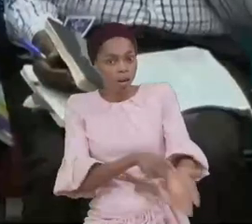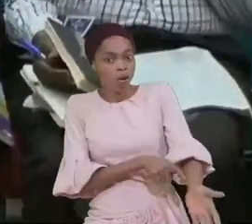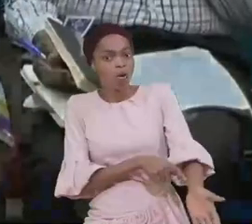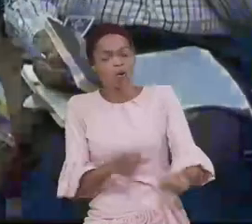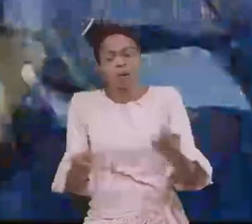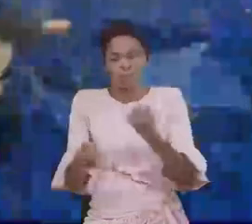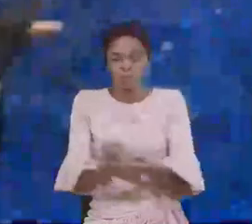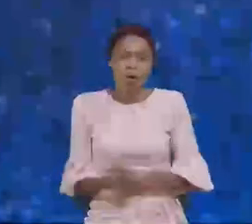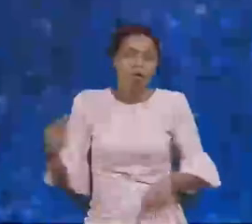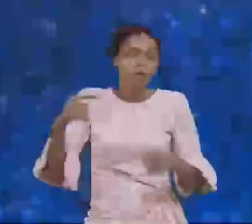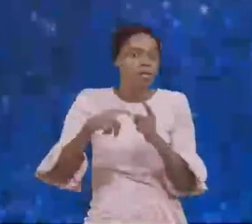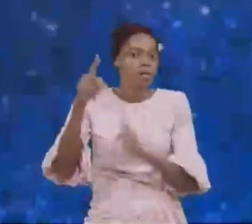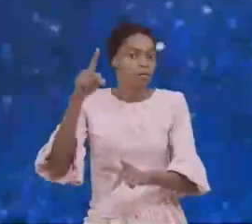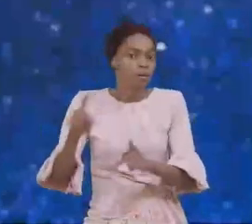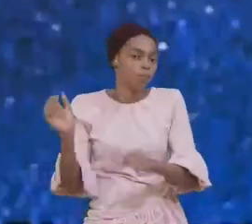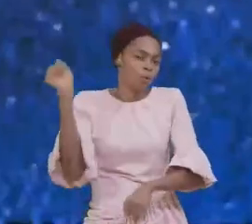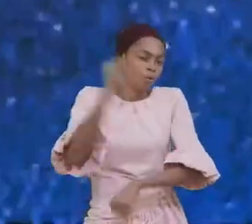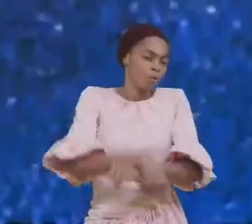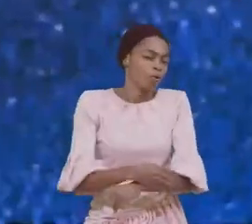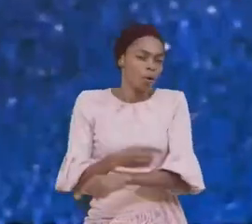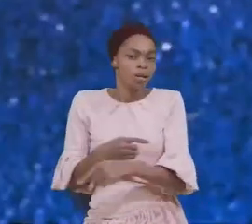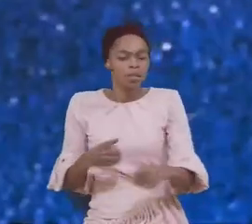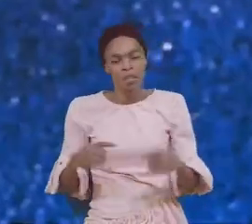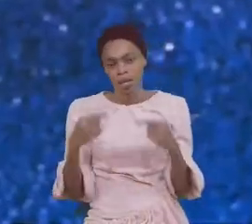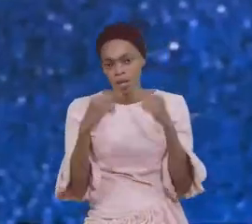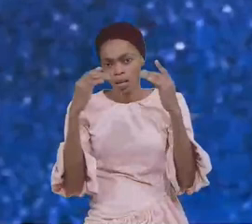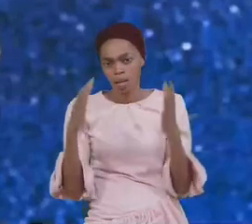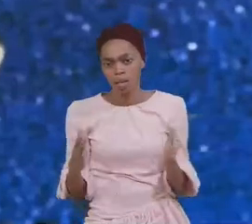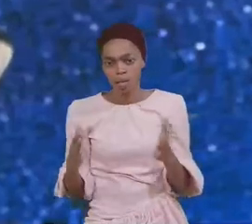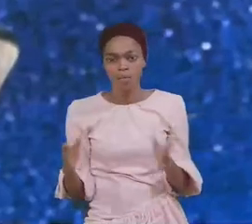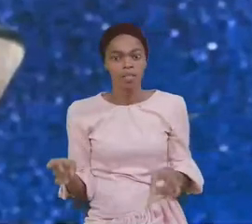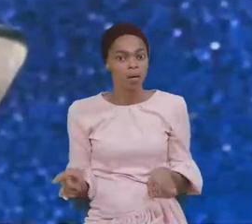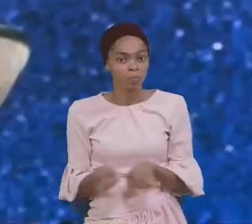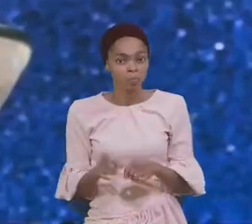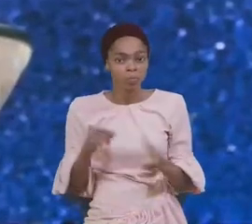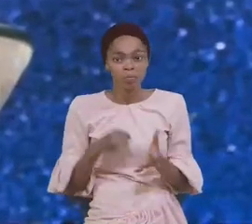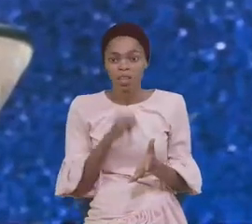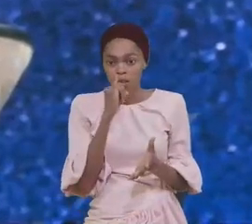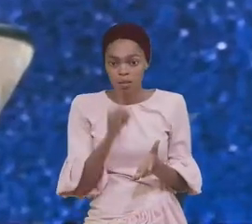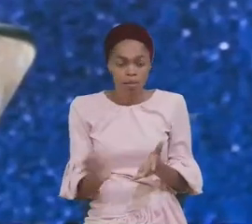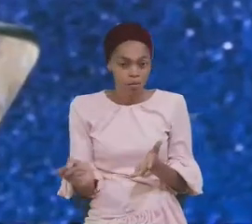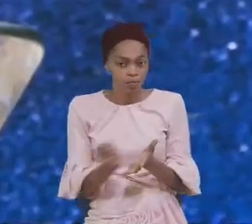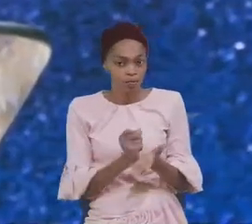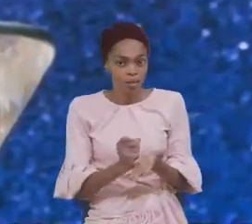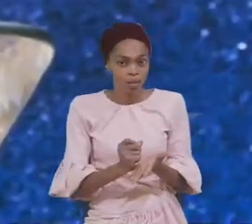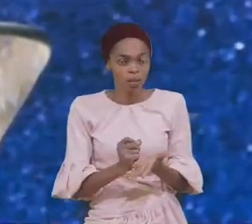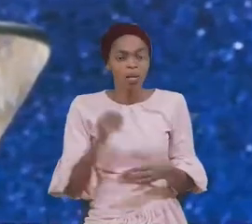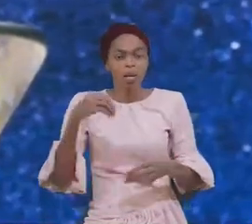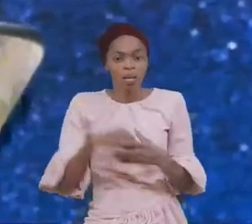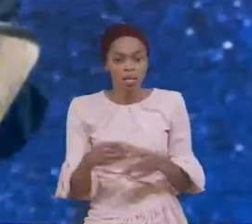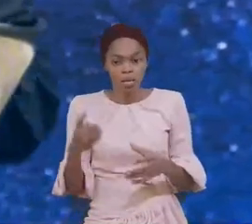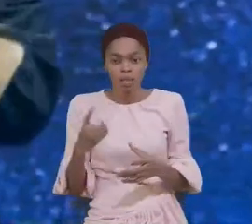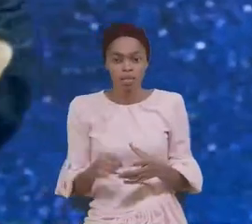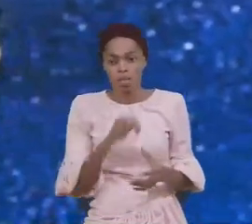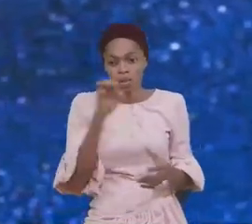soient vaincus. Cela n'est-il pas écrit dans le livre du